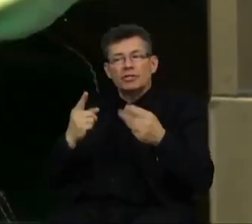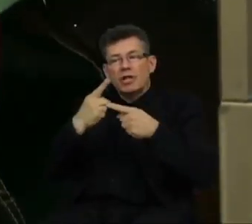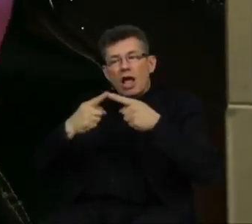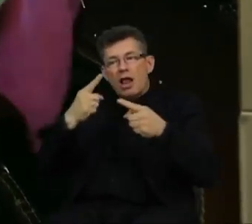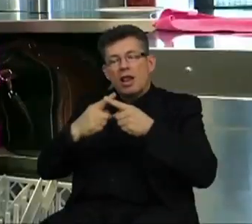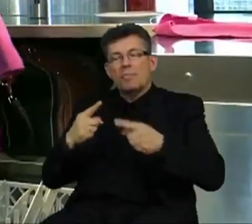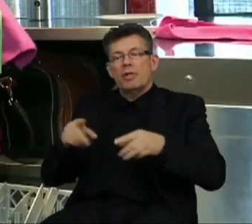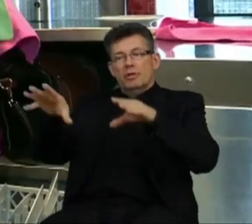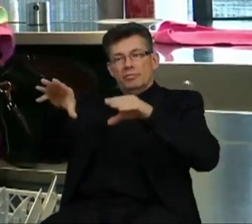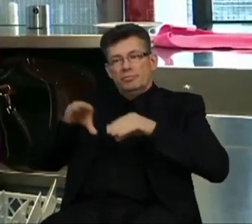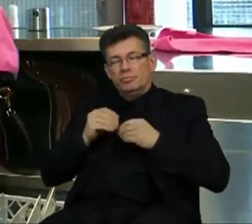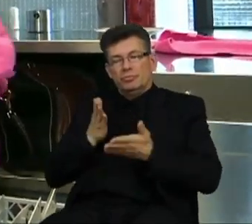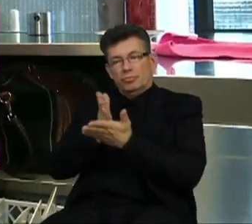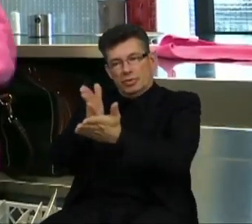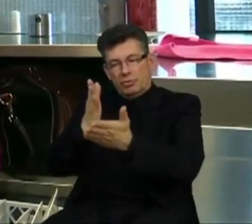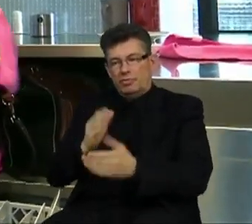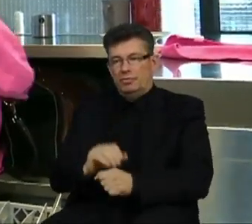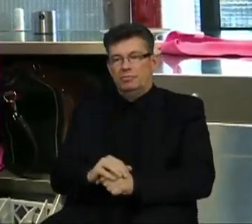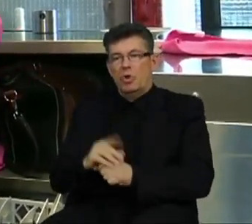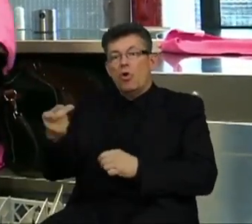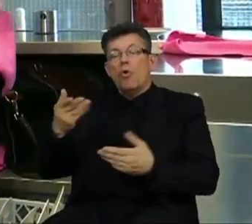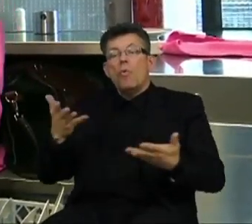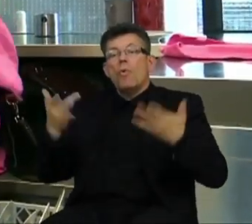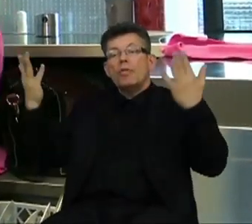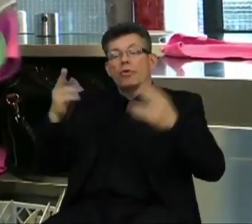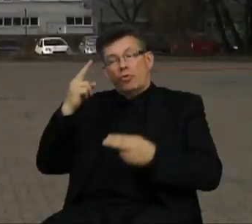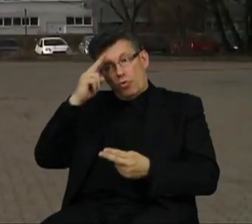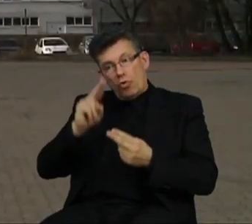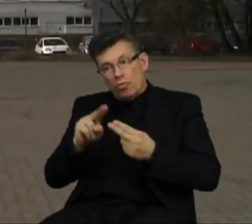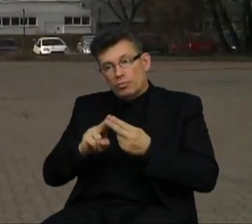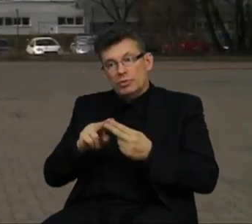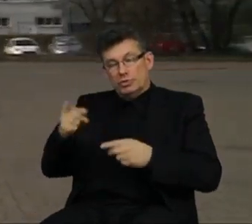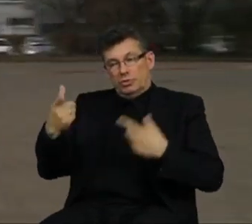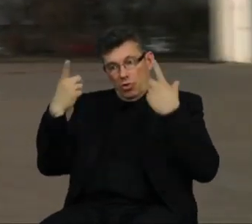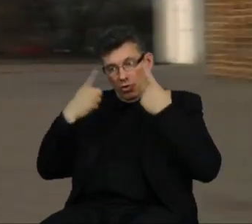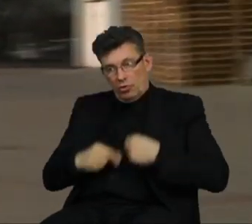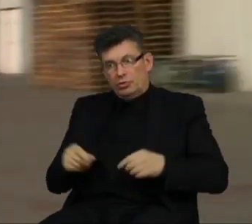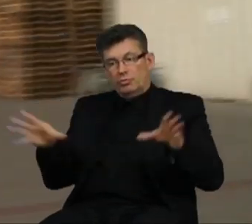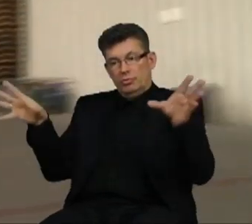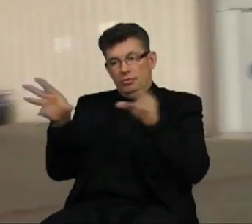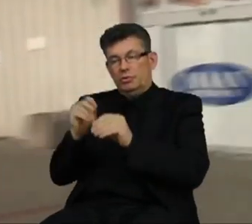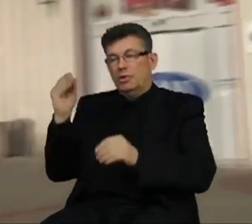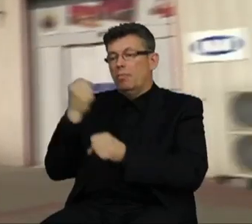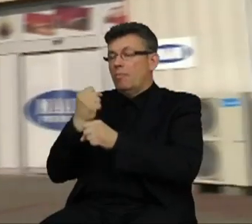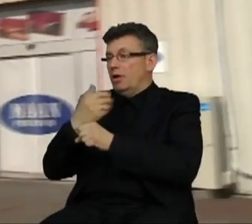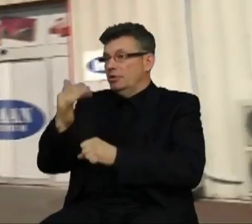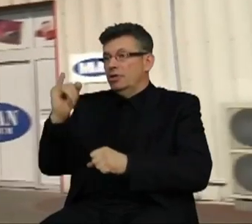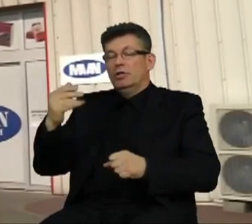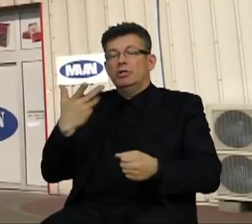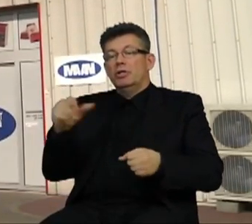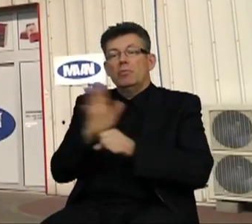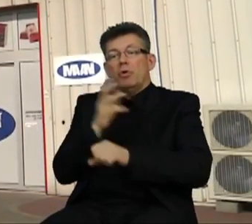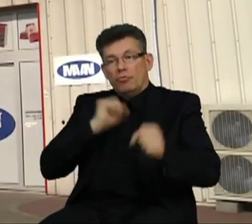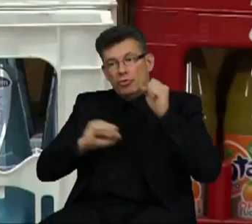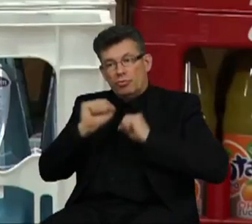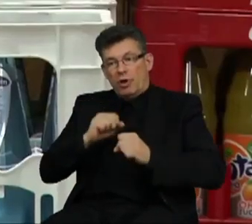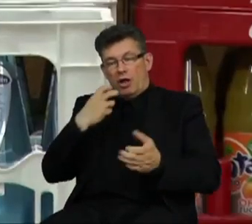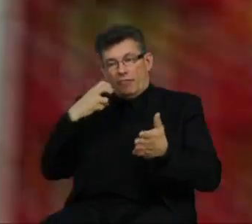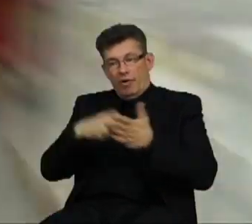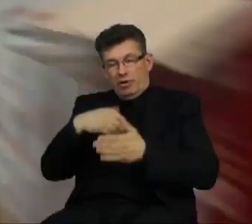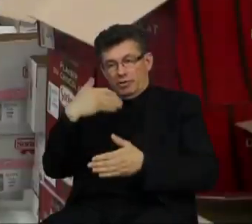wspomaganego. Ułatwiają komunikację pracodawcom i osobom z niepełnosprawnościami. Gwarantują dobre wypełnianie obowiązków